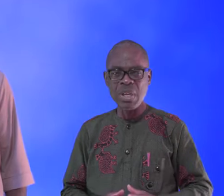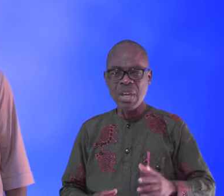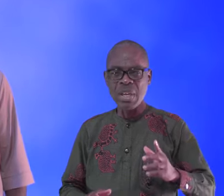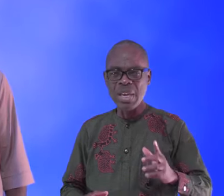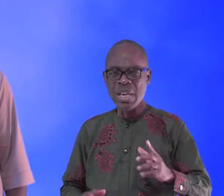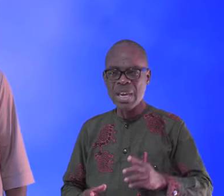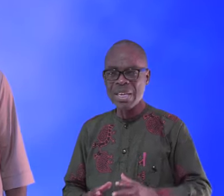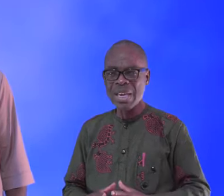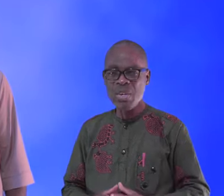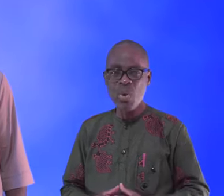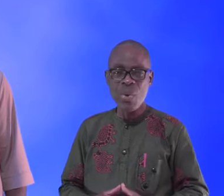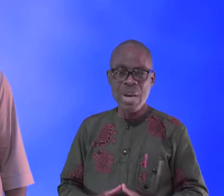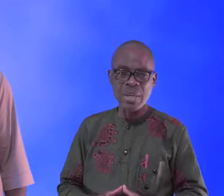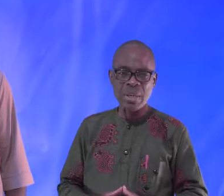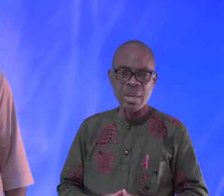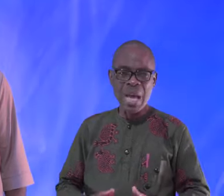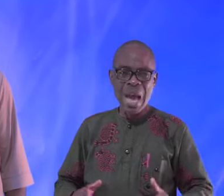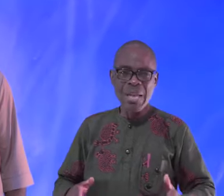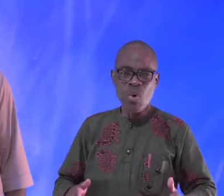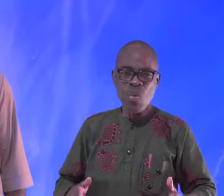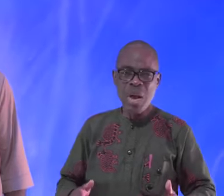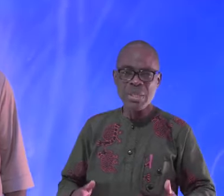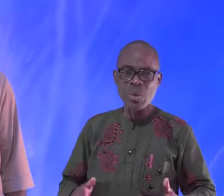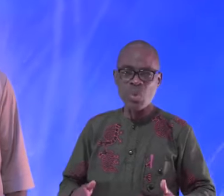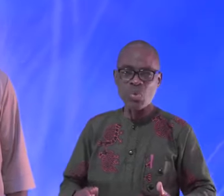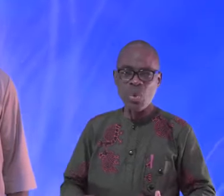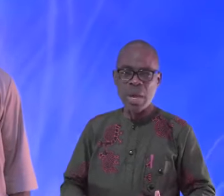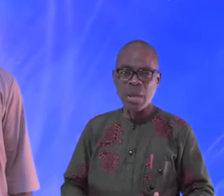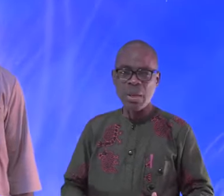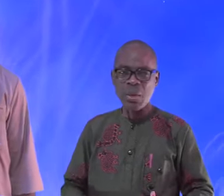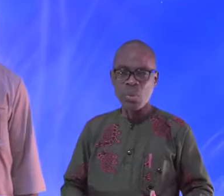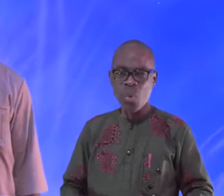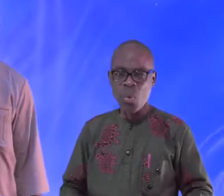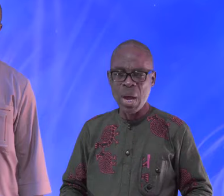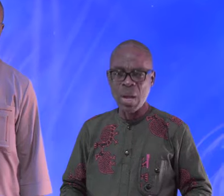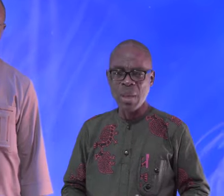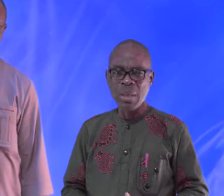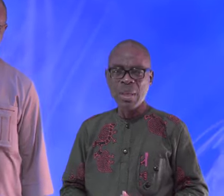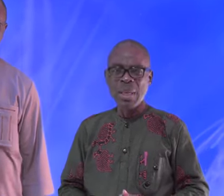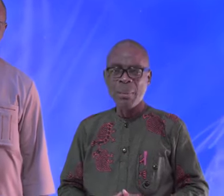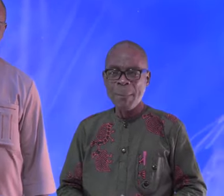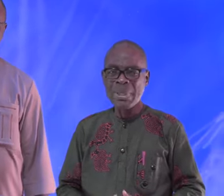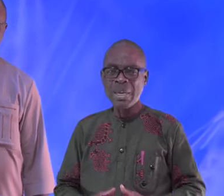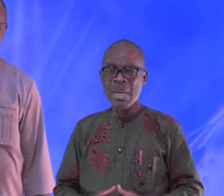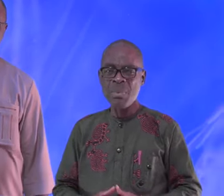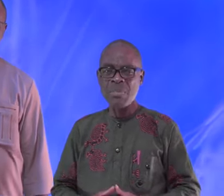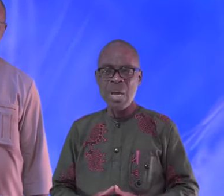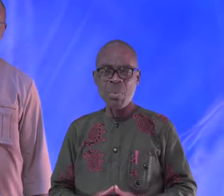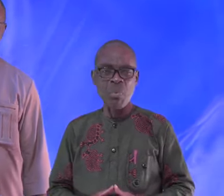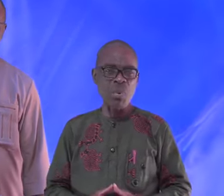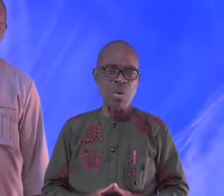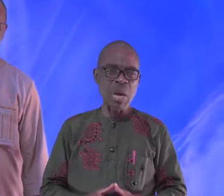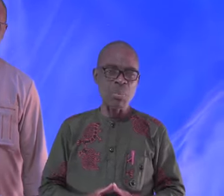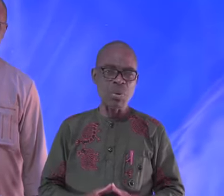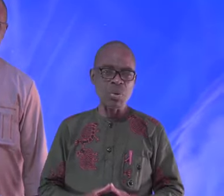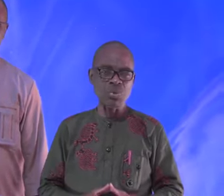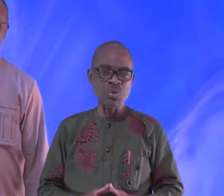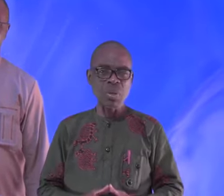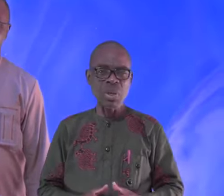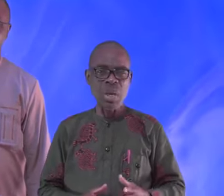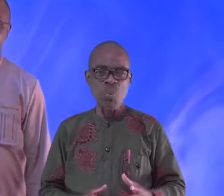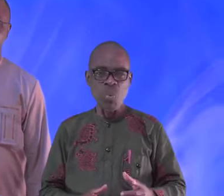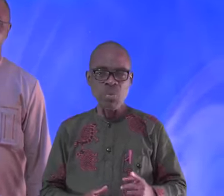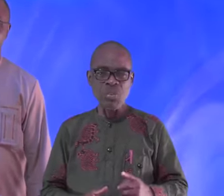sị, n'ihi na dịka ihe onwe ya dị, anya onwe anyị dịkwa otu a n'ụwa a. Pita nke mbụ isi abụọ amaokwu